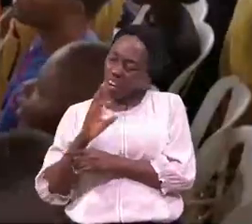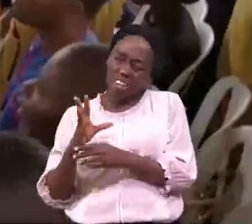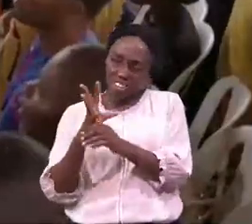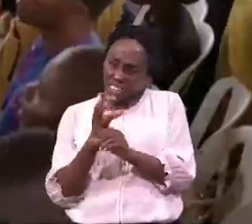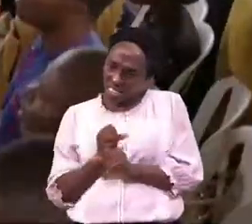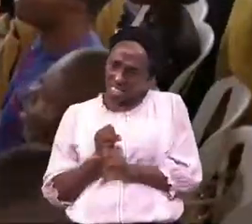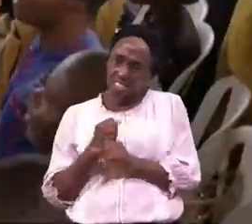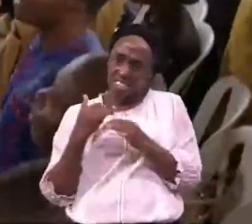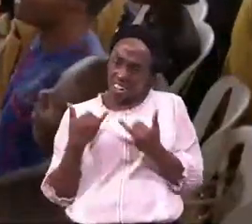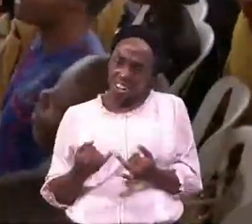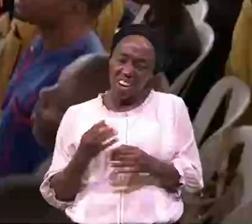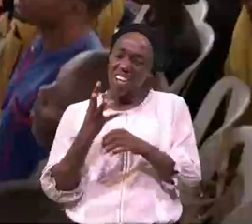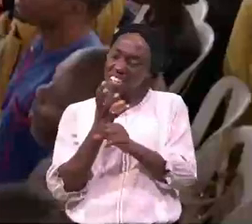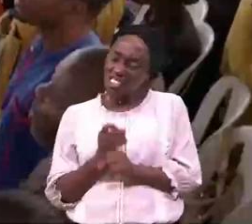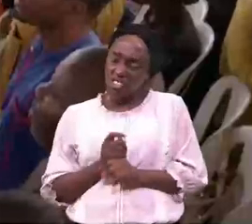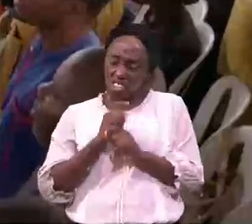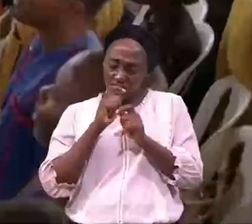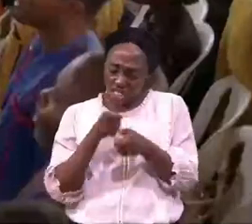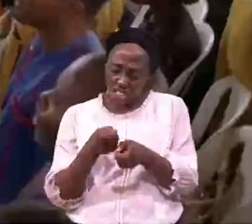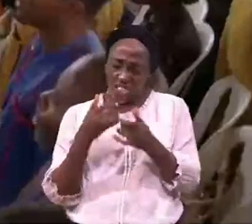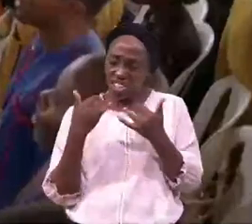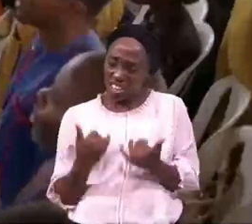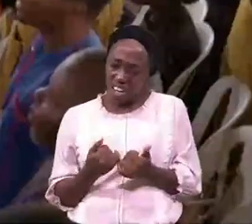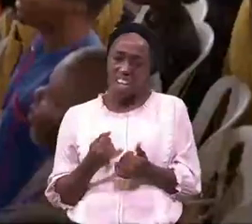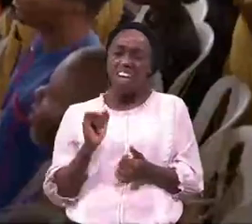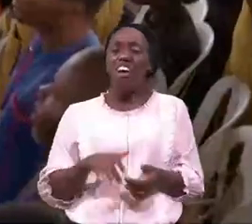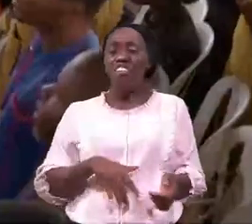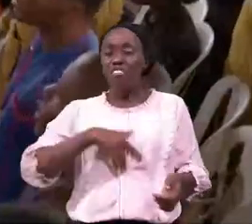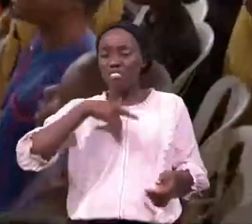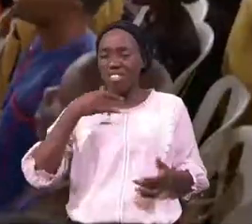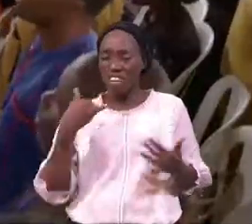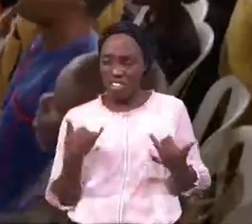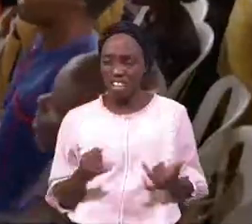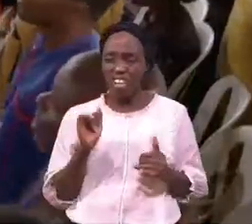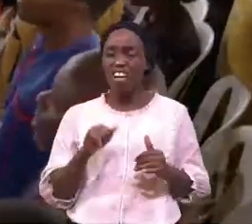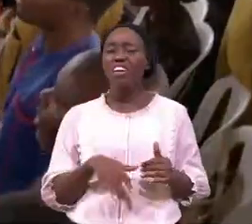Tu reçois maintenant. Tu reçois maintenant. Je le sens maintenant.